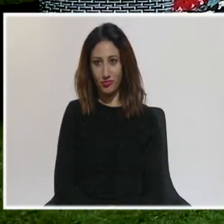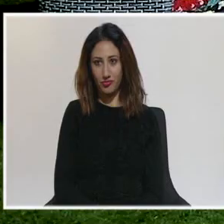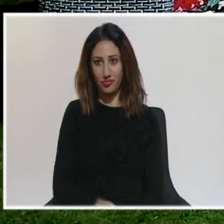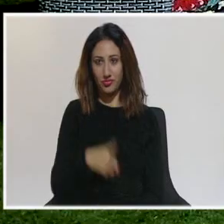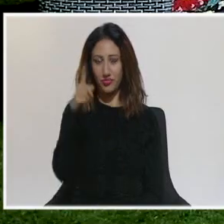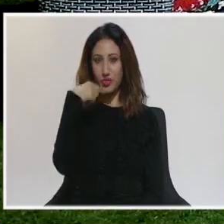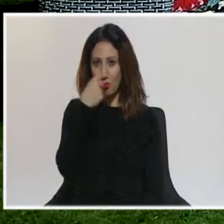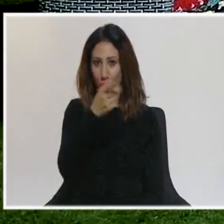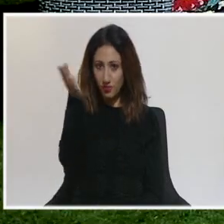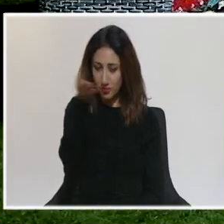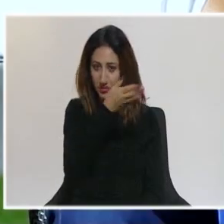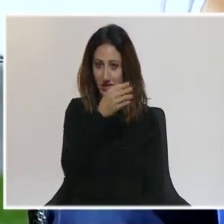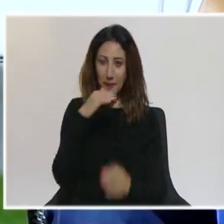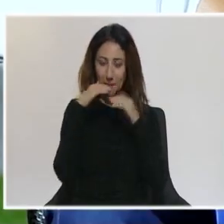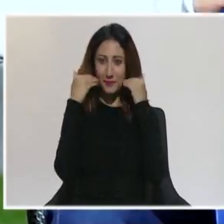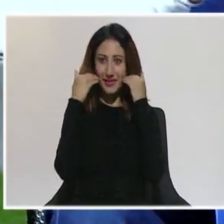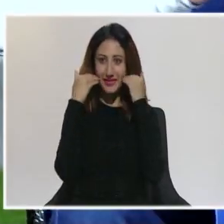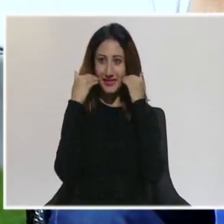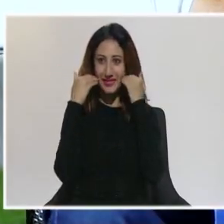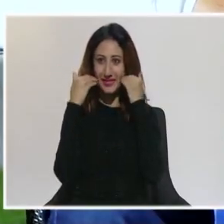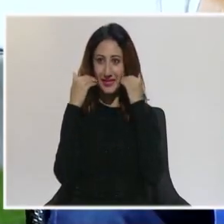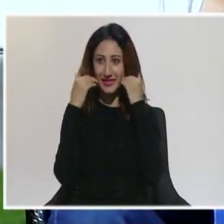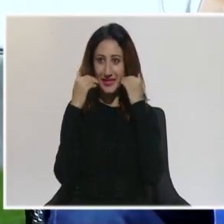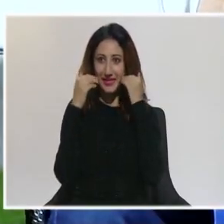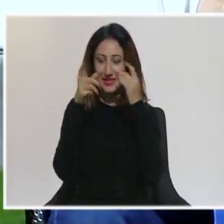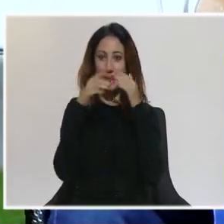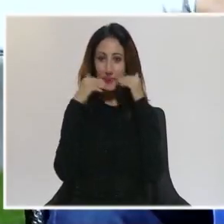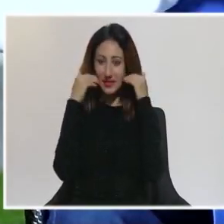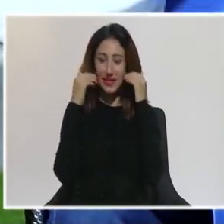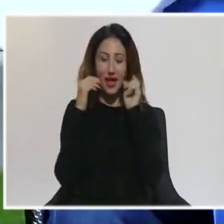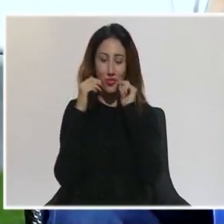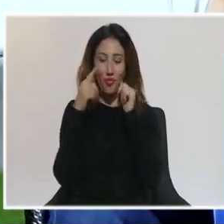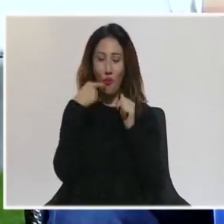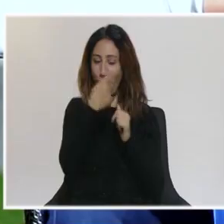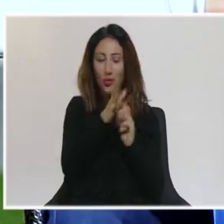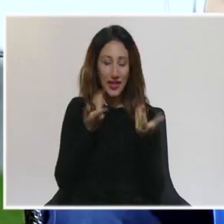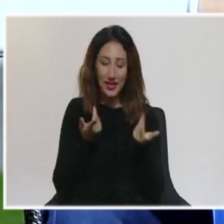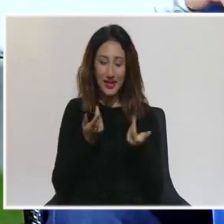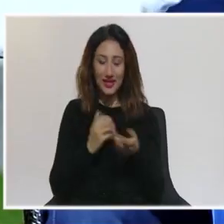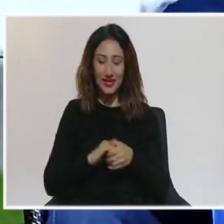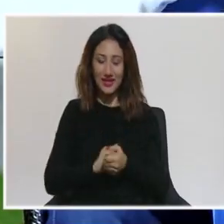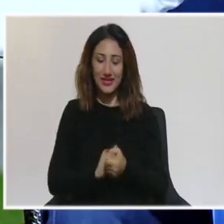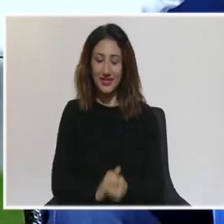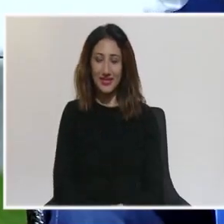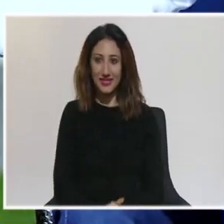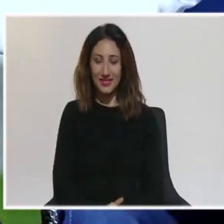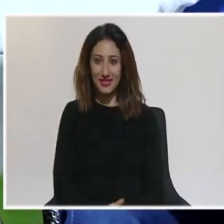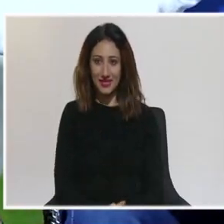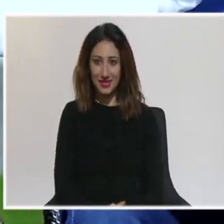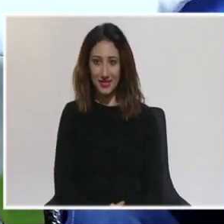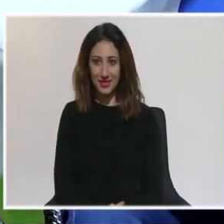مش يلا ده حكيم مطلوب دي فقرتك. انا اقول لك ده حكيم ايه من كتر تبقى عايزه مثلا